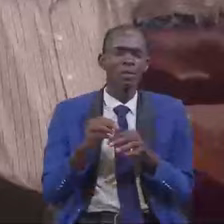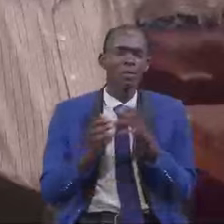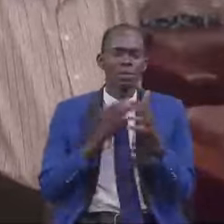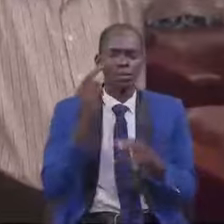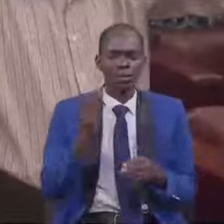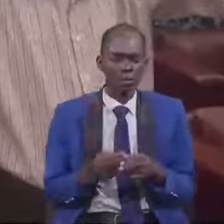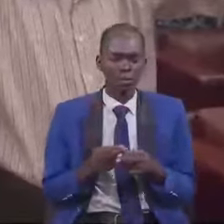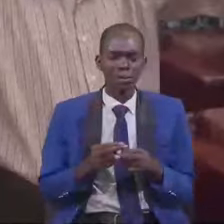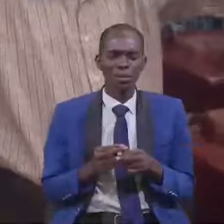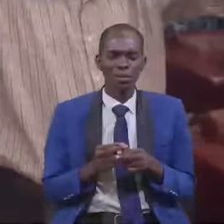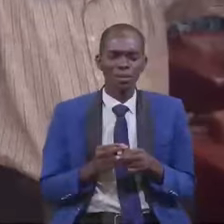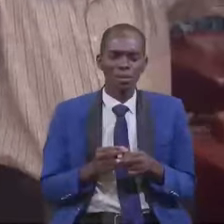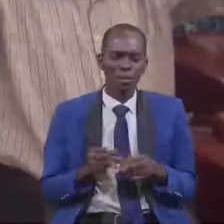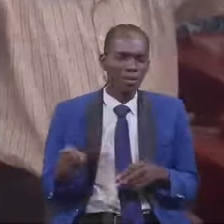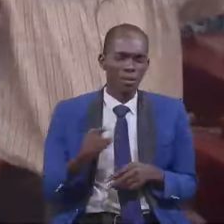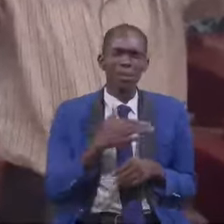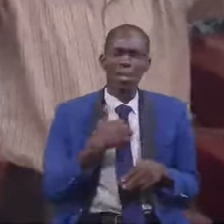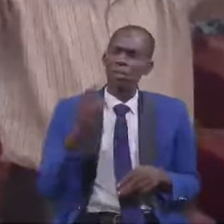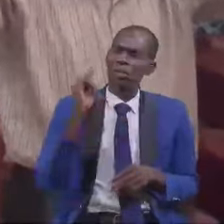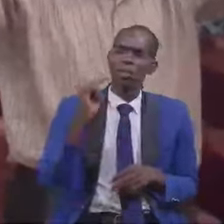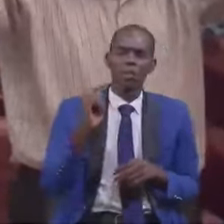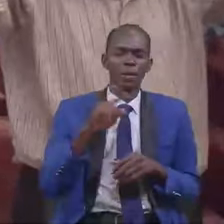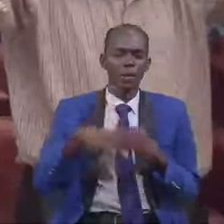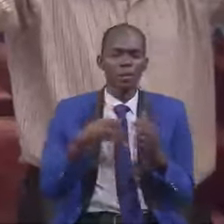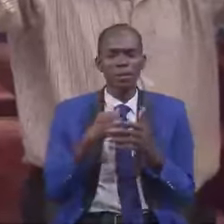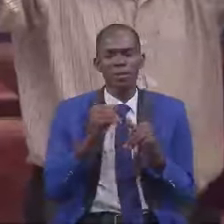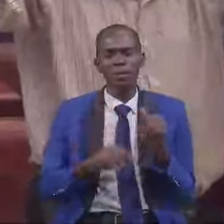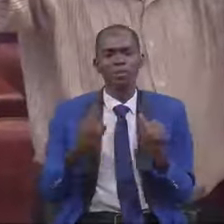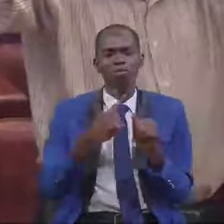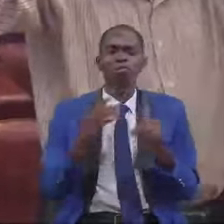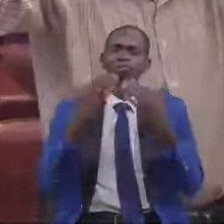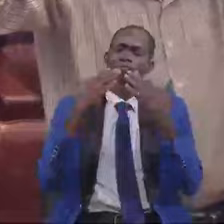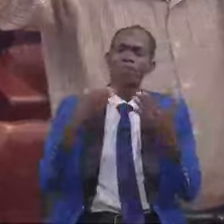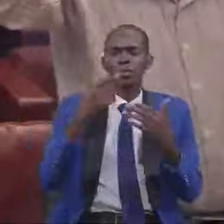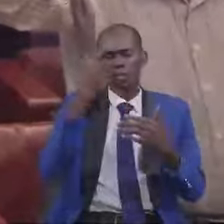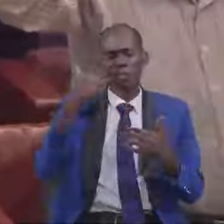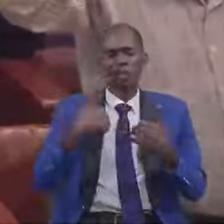Ils vont en témoigner. Merci, Seigneur, parce que je sais que tu m'as exaucé.